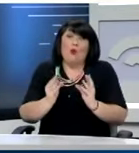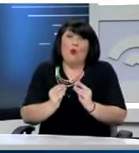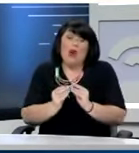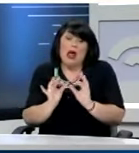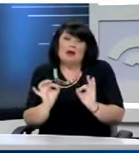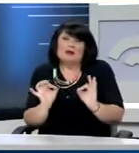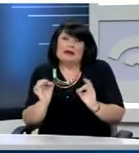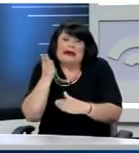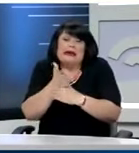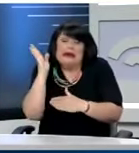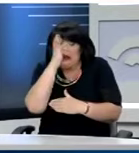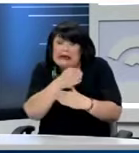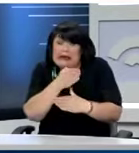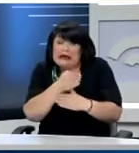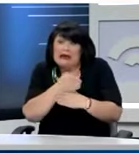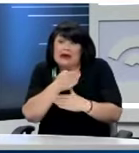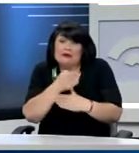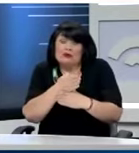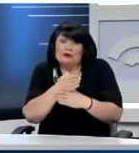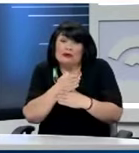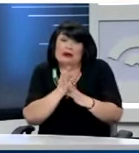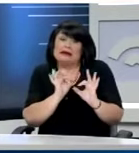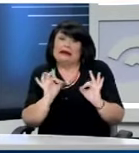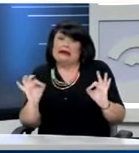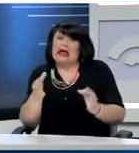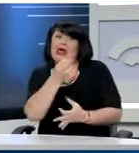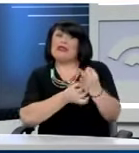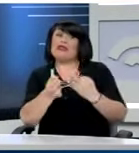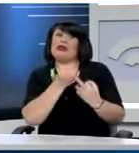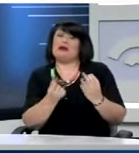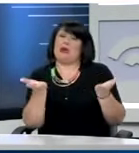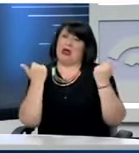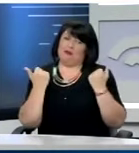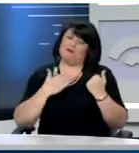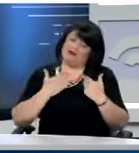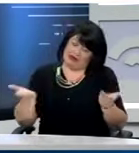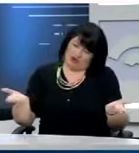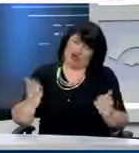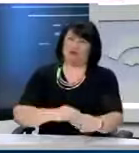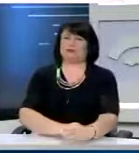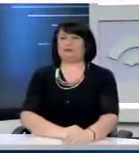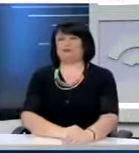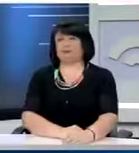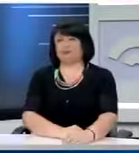επιμελώς αποκρύφθηκαν. Για όσα επιμελώς δεν υπόθηκαν σε αυτή τη συνεδρία. Σας ευχαριστώ.